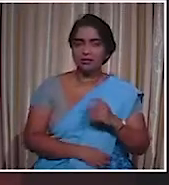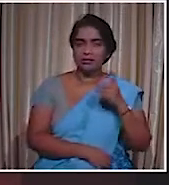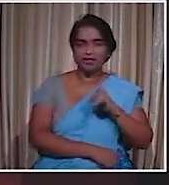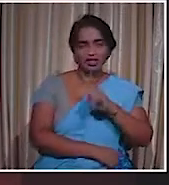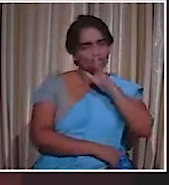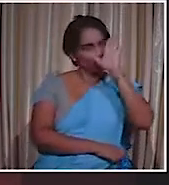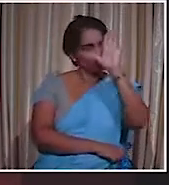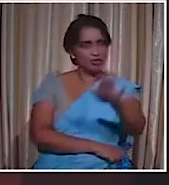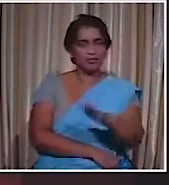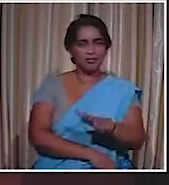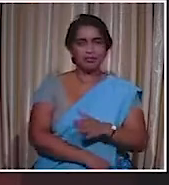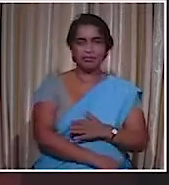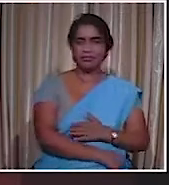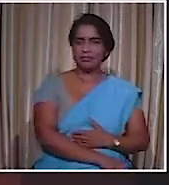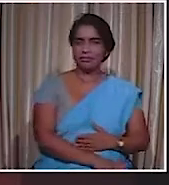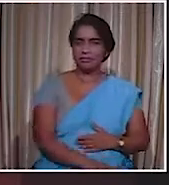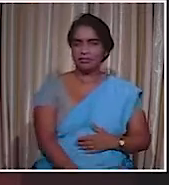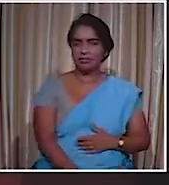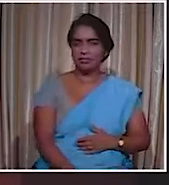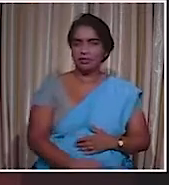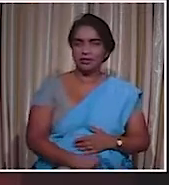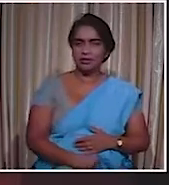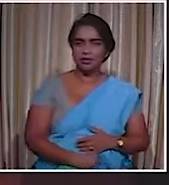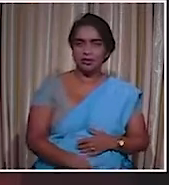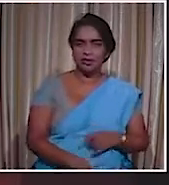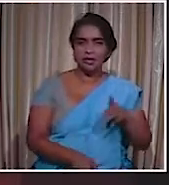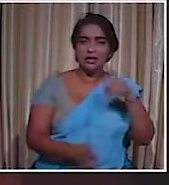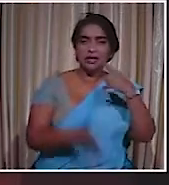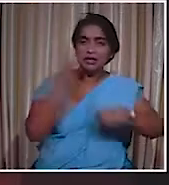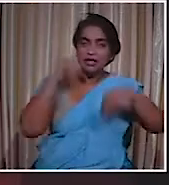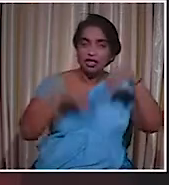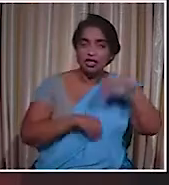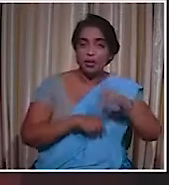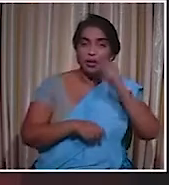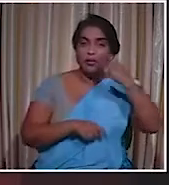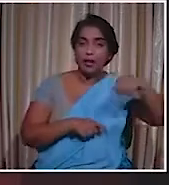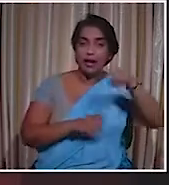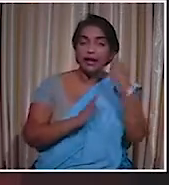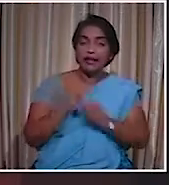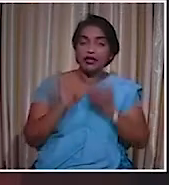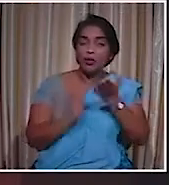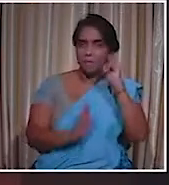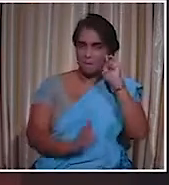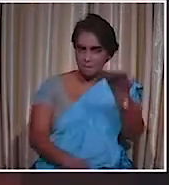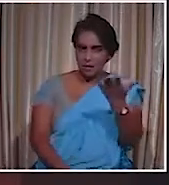කටවහගෙන ඉන්නවහලු තමුන්නාසේ ජනමතය දන්නෙත් නෑ ජන සම්මතවාදය දන්නෙත් නෑ